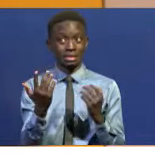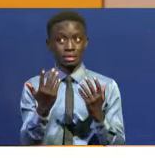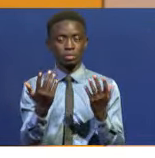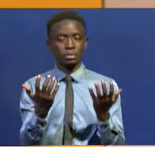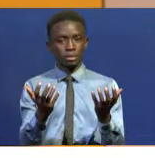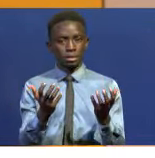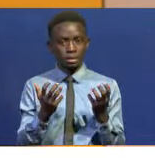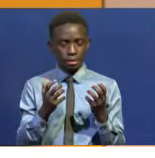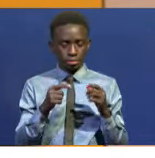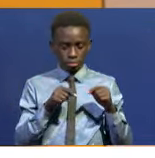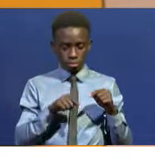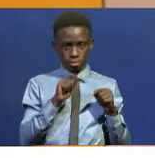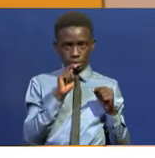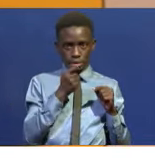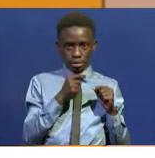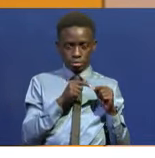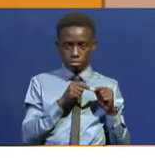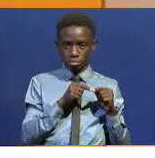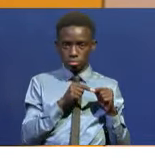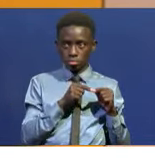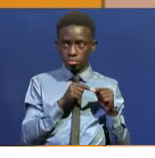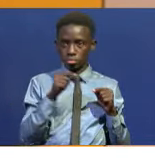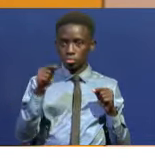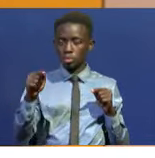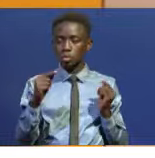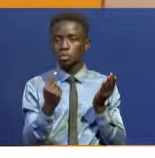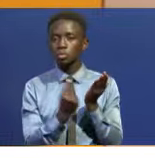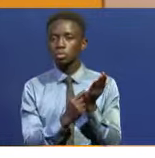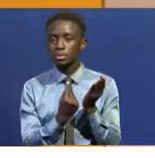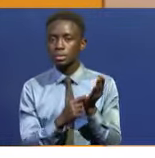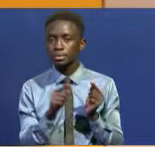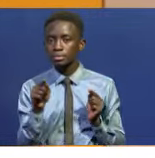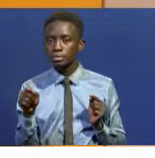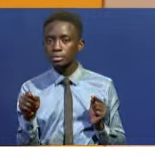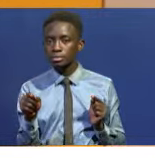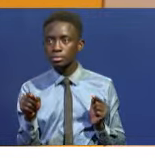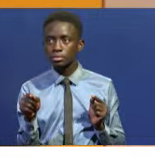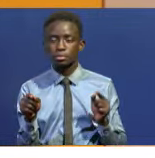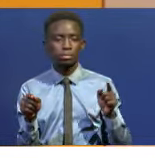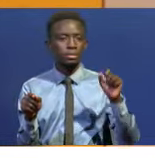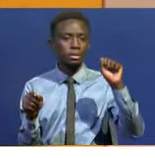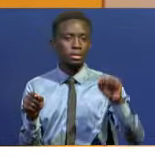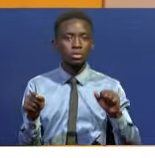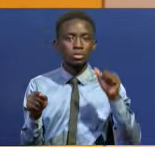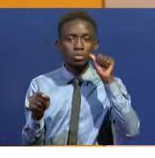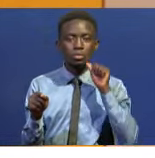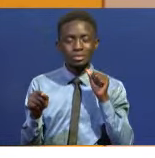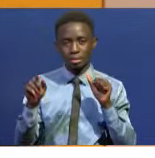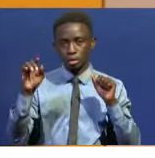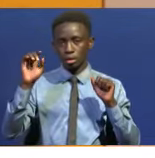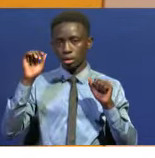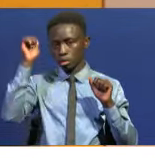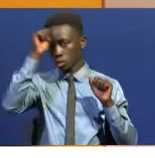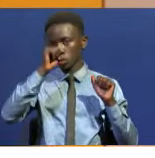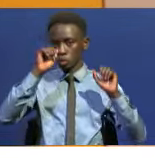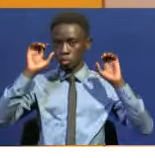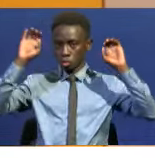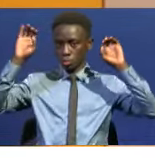collaboration because this disease affects Kenya, Uganda, South Sudan and Ethiopia.